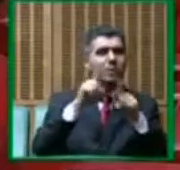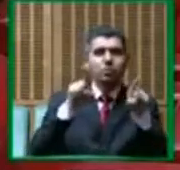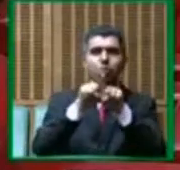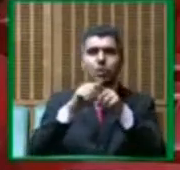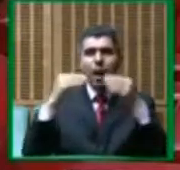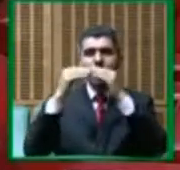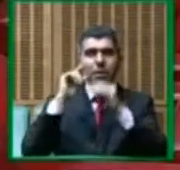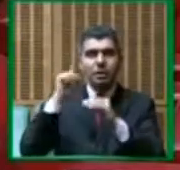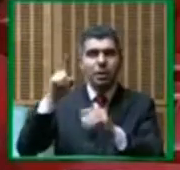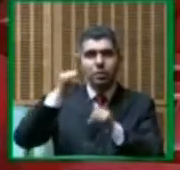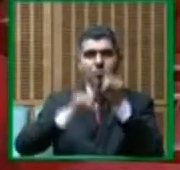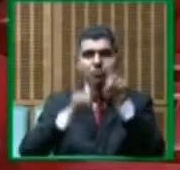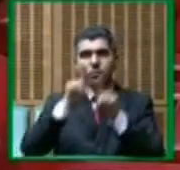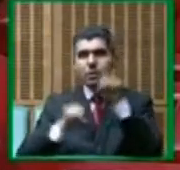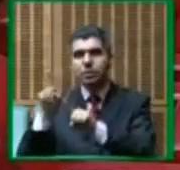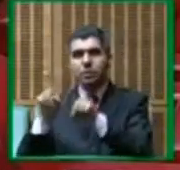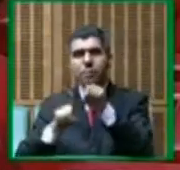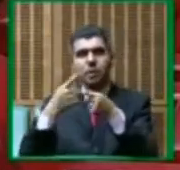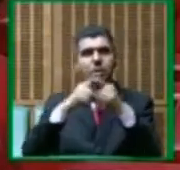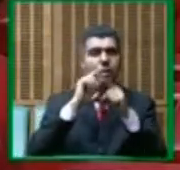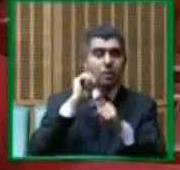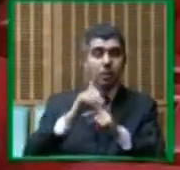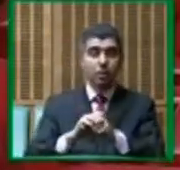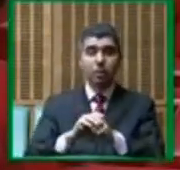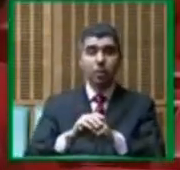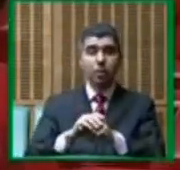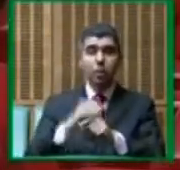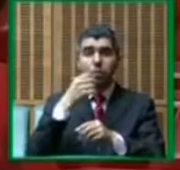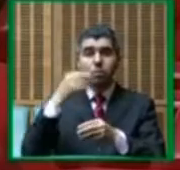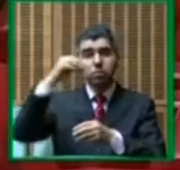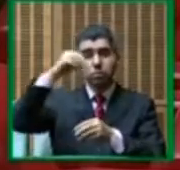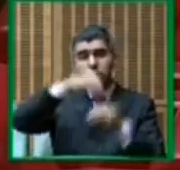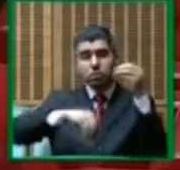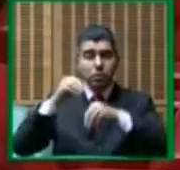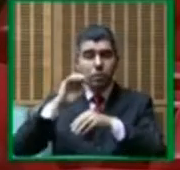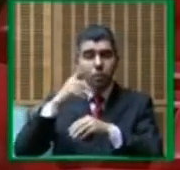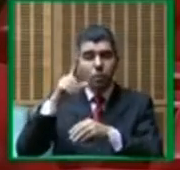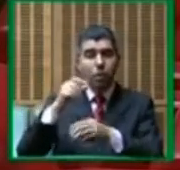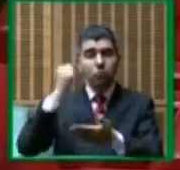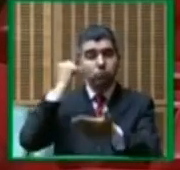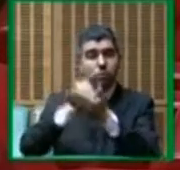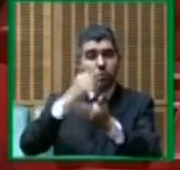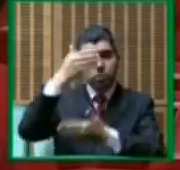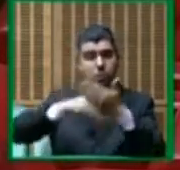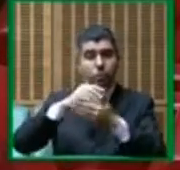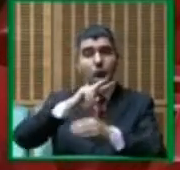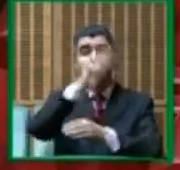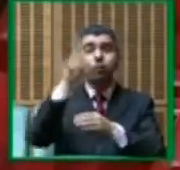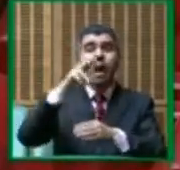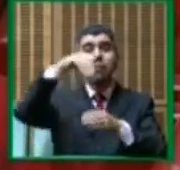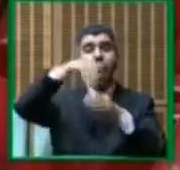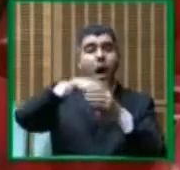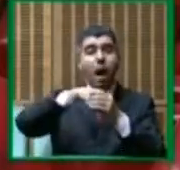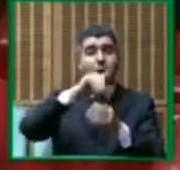كاينش معايير اللي تطبق. ثانيا خصك تعرف شكون تيعطي دابا الترخيص لسيارة الإسعاف؟ تعطيها الجماعات المحلية، حنا